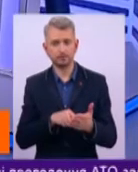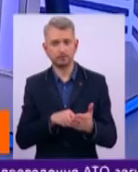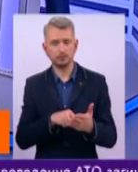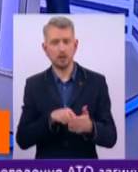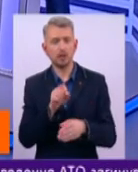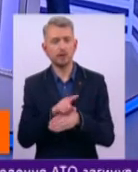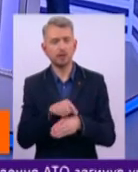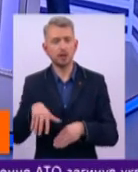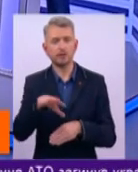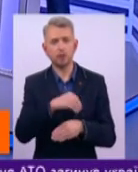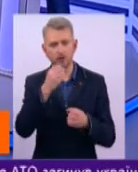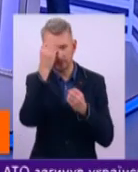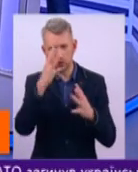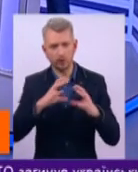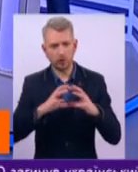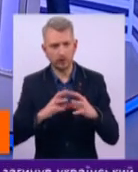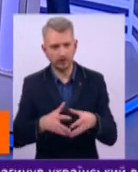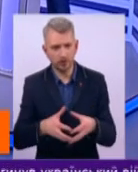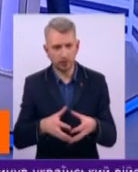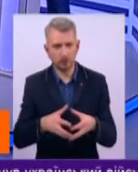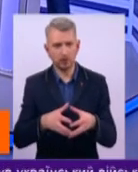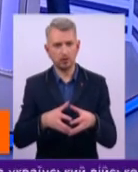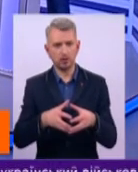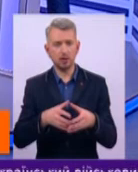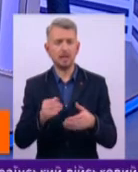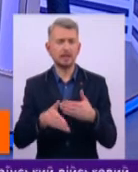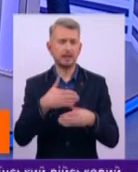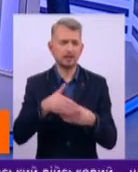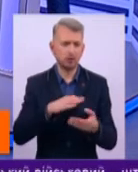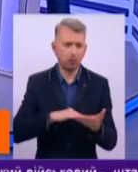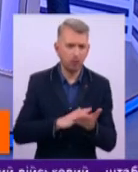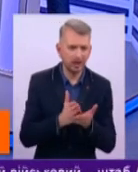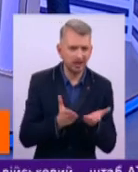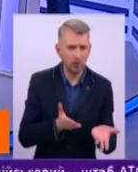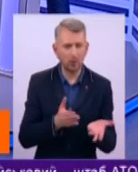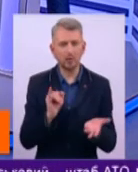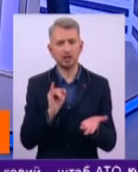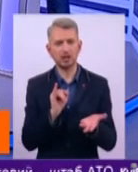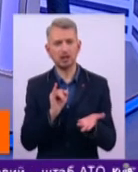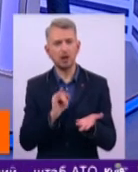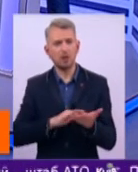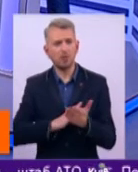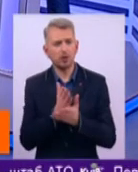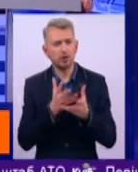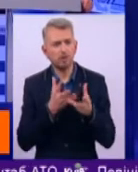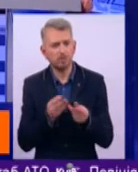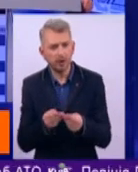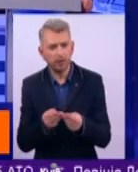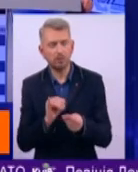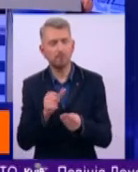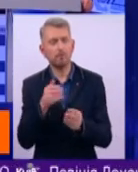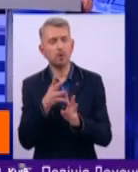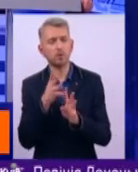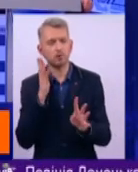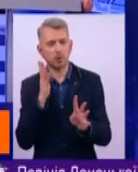завдання всього цивілізованого світу і санкційною політикою, і політичним впливом, і в першу чергу